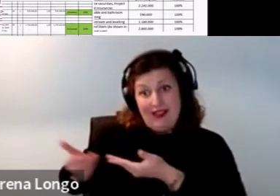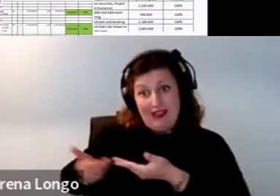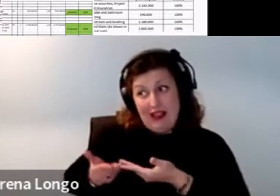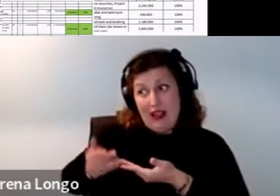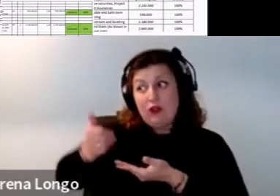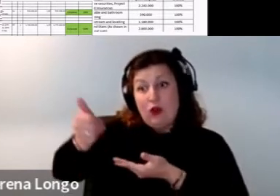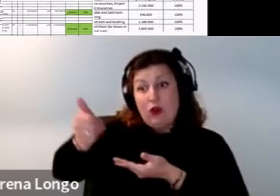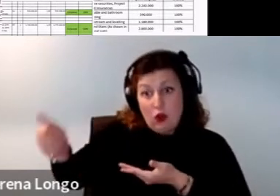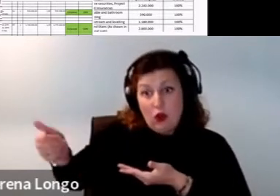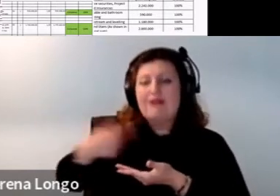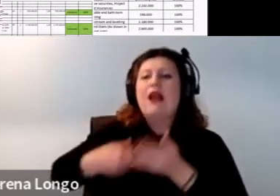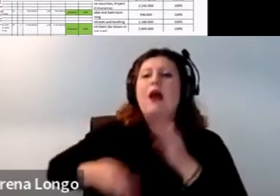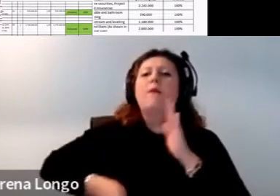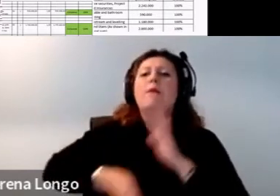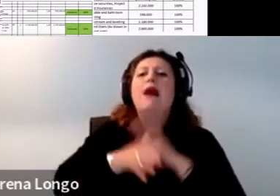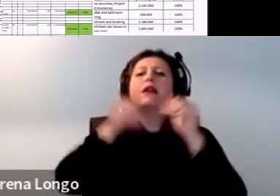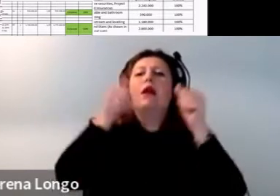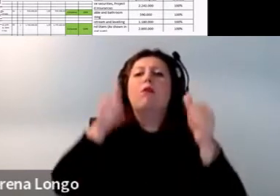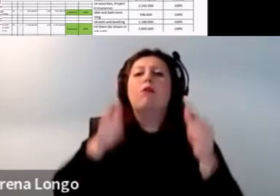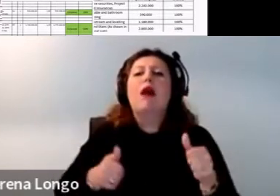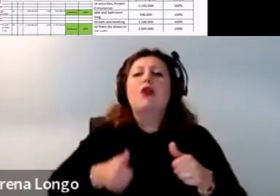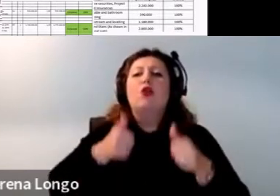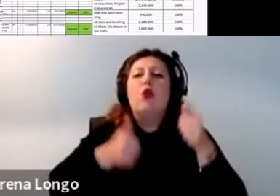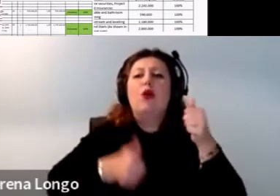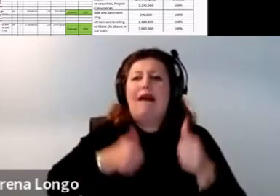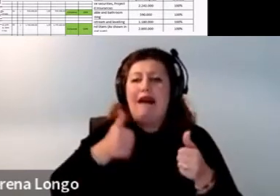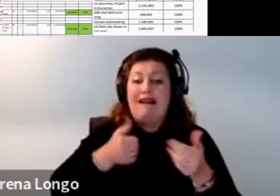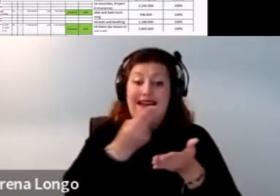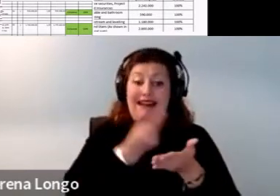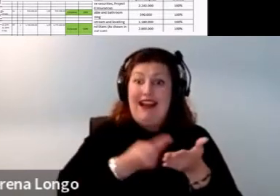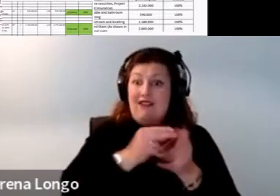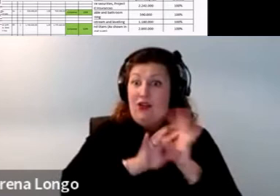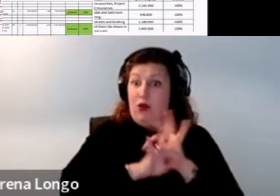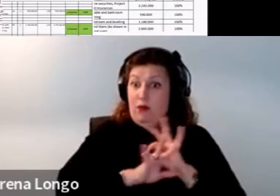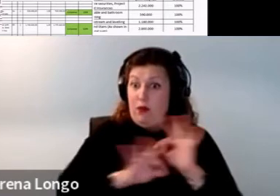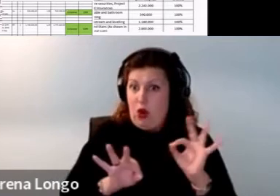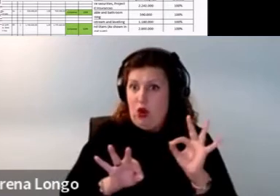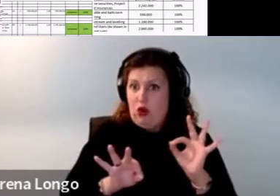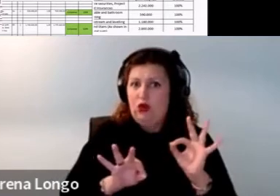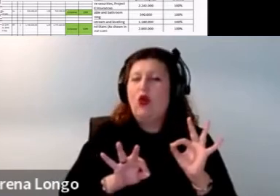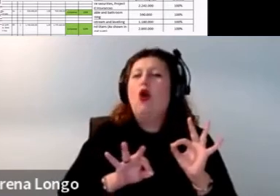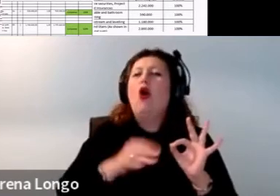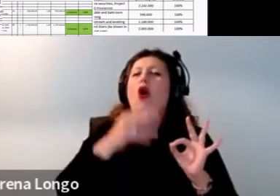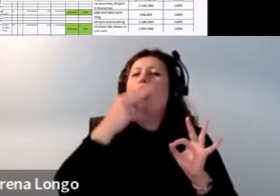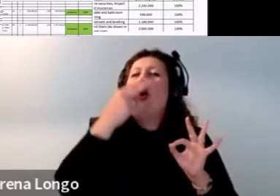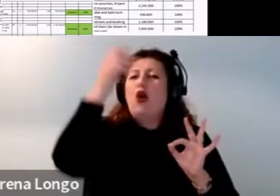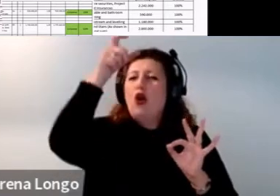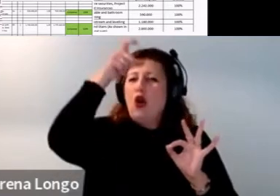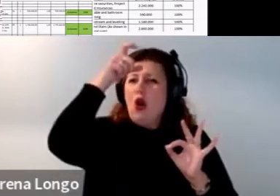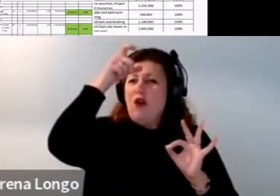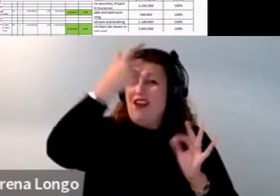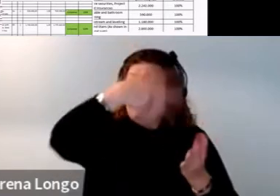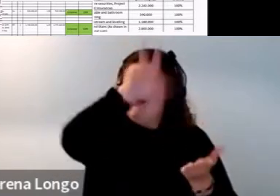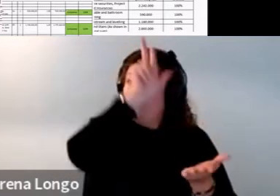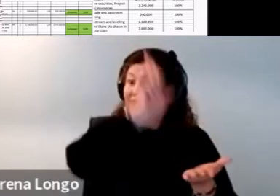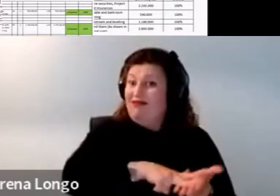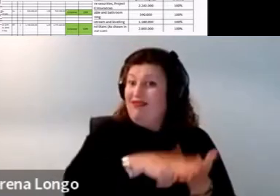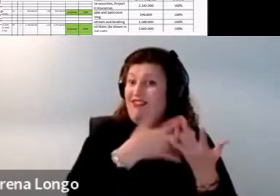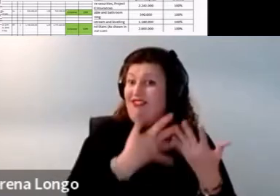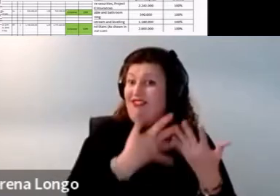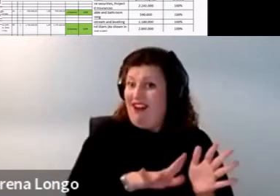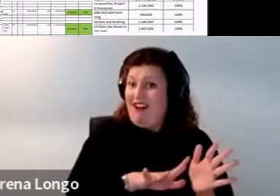Quindi abbiamo aperto il bando di gara con gli elaborati grafici che erano già stati approvati dal governo